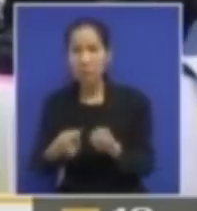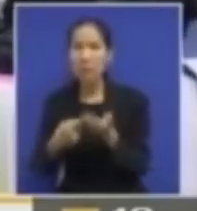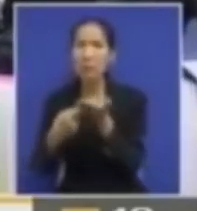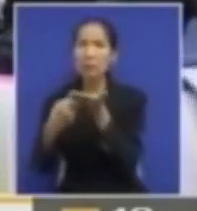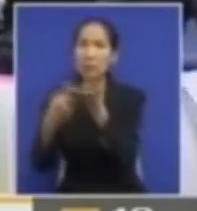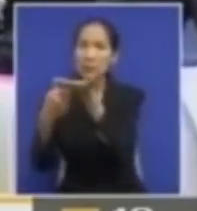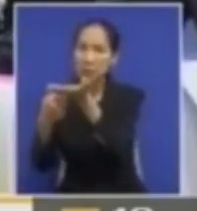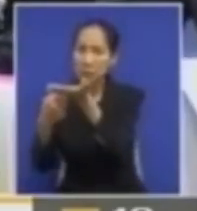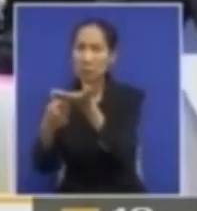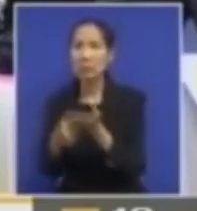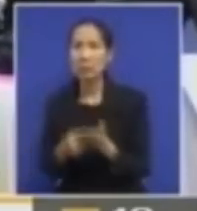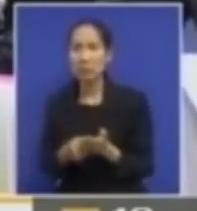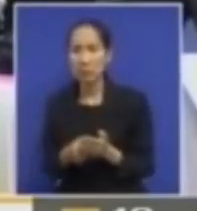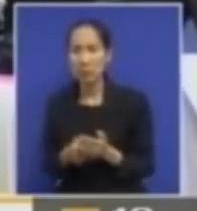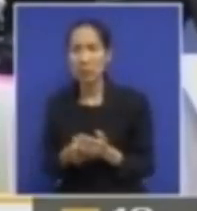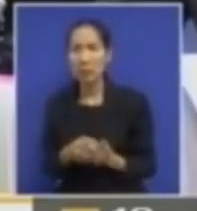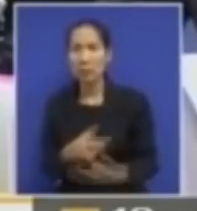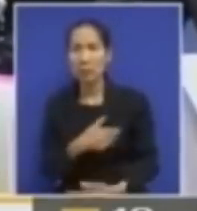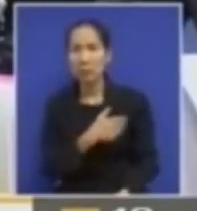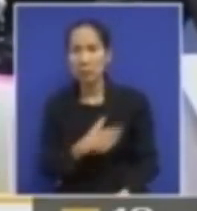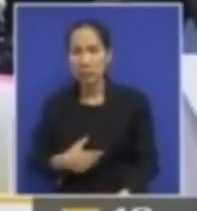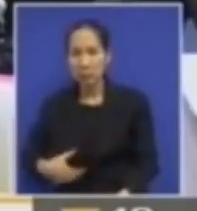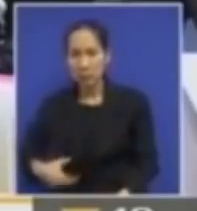ท่านประธานเป็นผู้รับสนองบรมราชโองการ